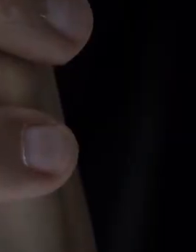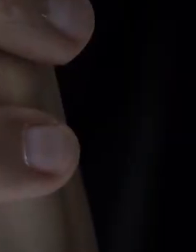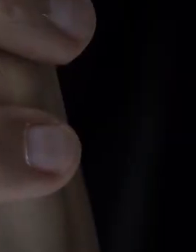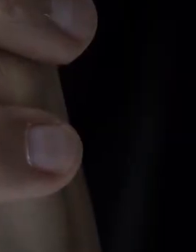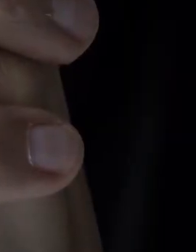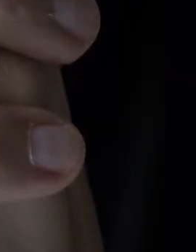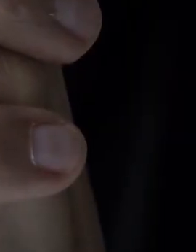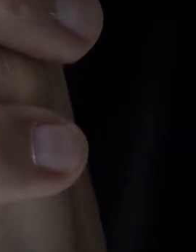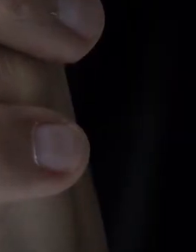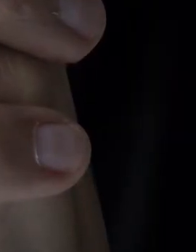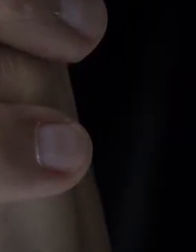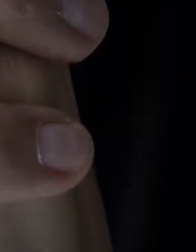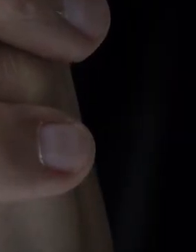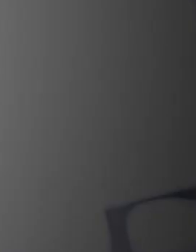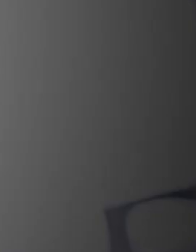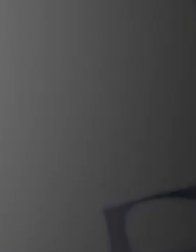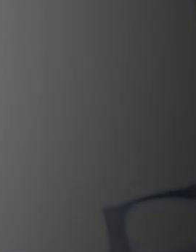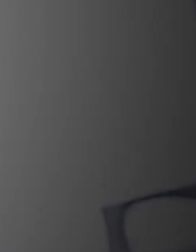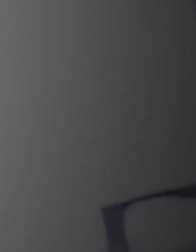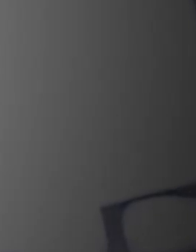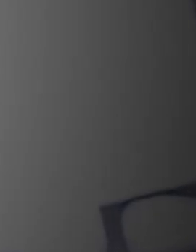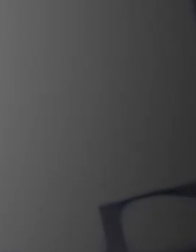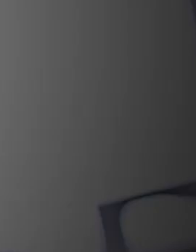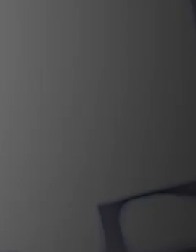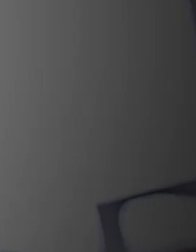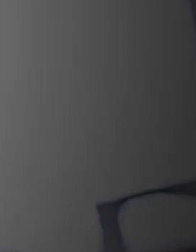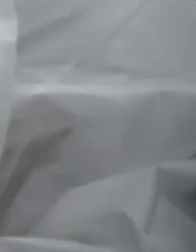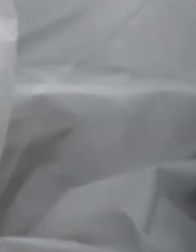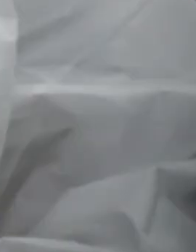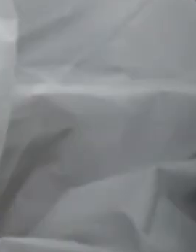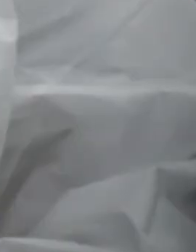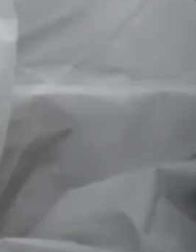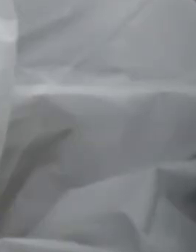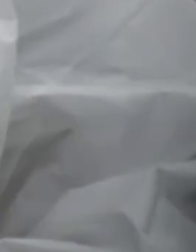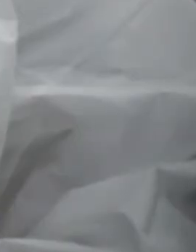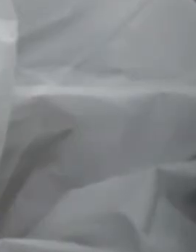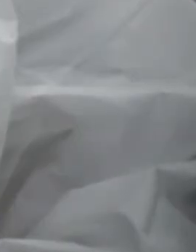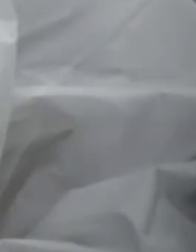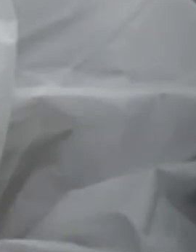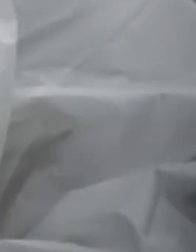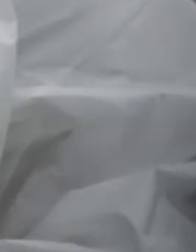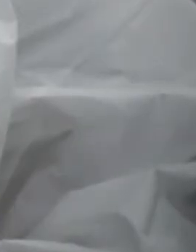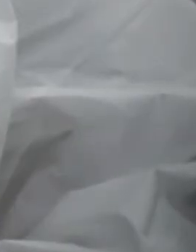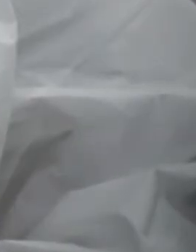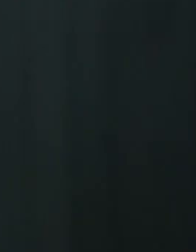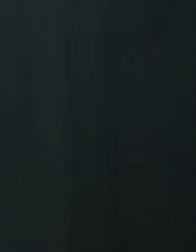한국교회가 나라를 살립시다. 코로나19 장기화로 지쳐있는 우리 사회.